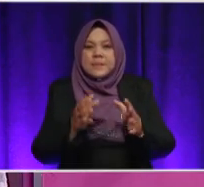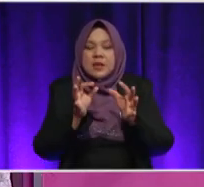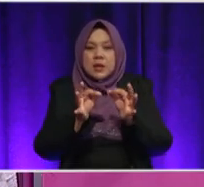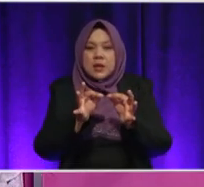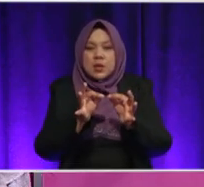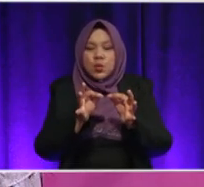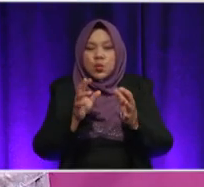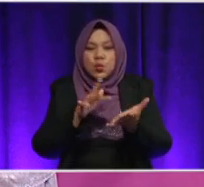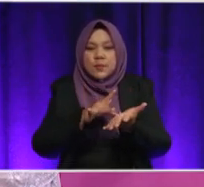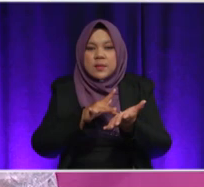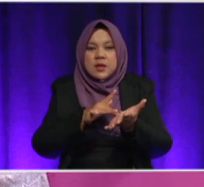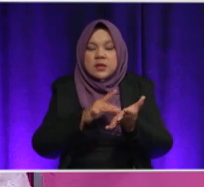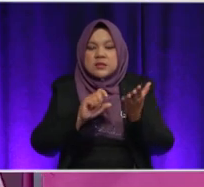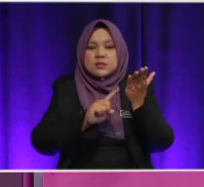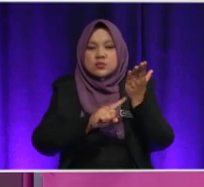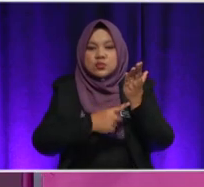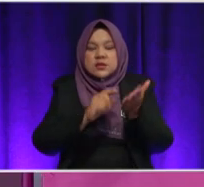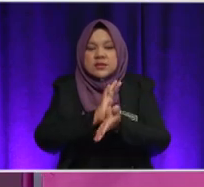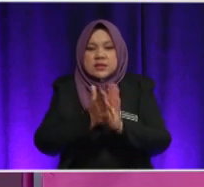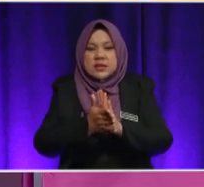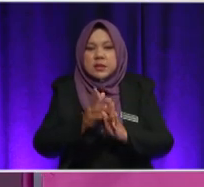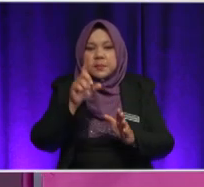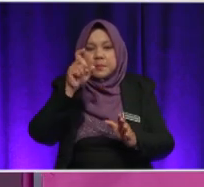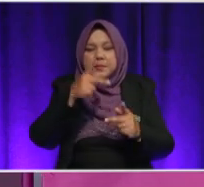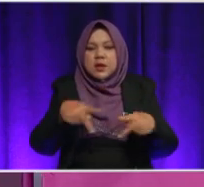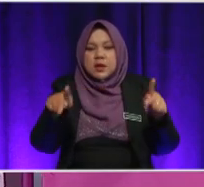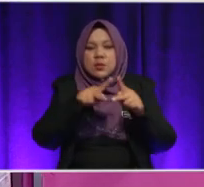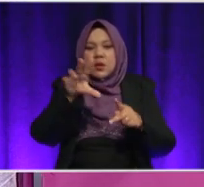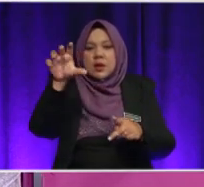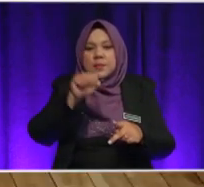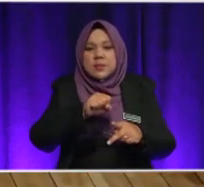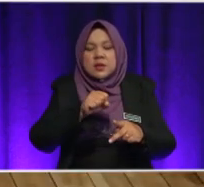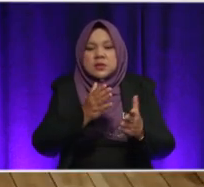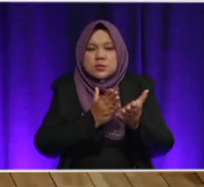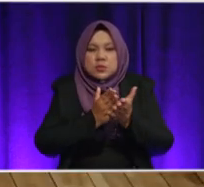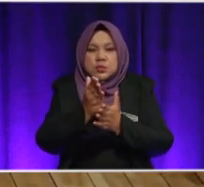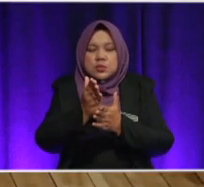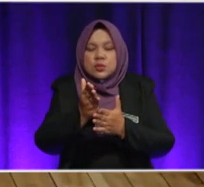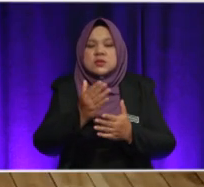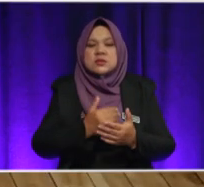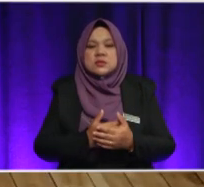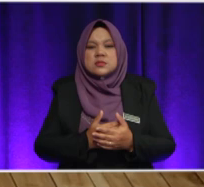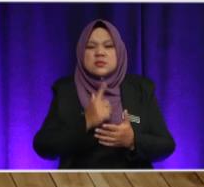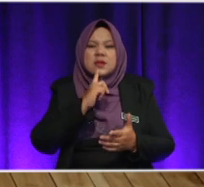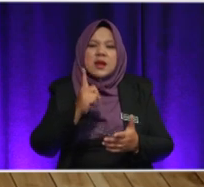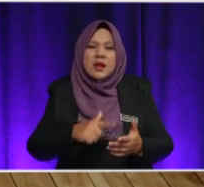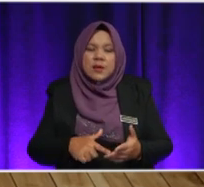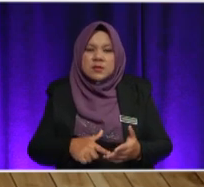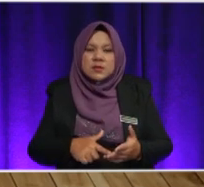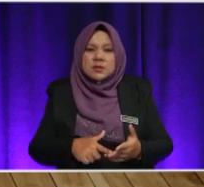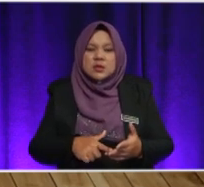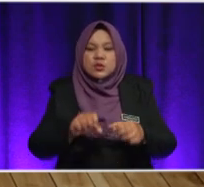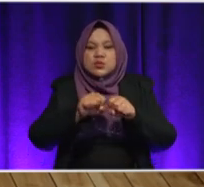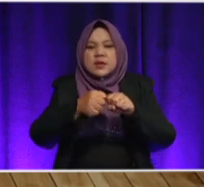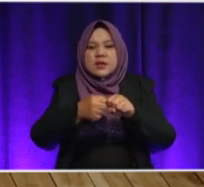jadi pula ya Perlu diambil atau diamalkan secara berturusan dalam jangka masih yang lama supaya